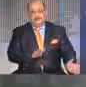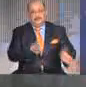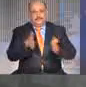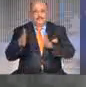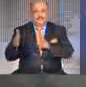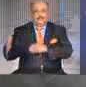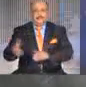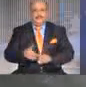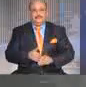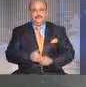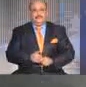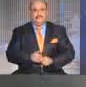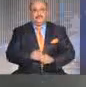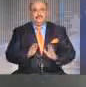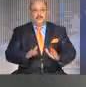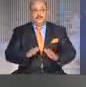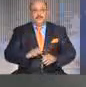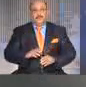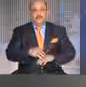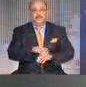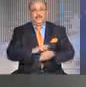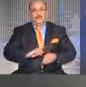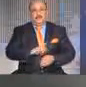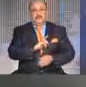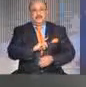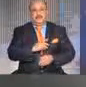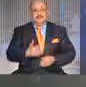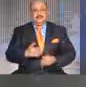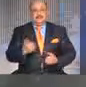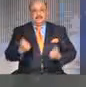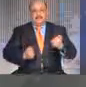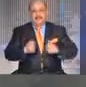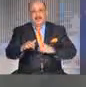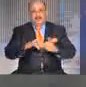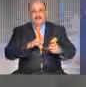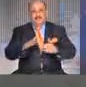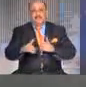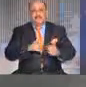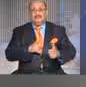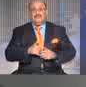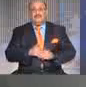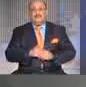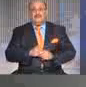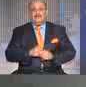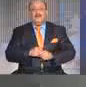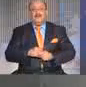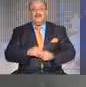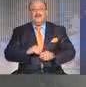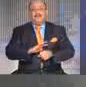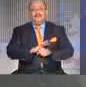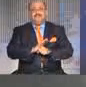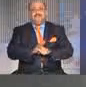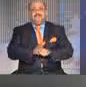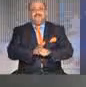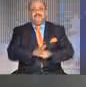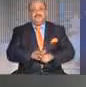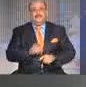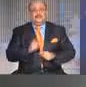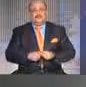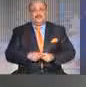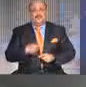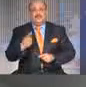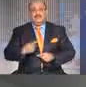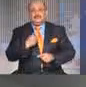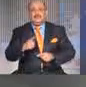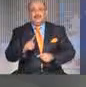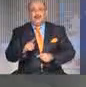تعرف ولاية مدنين أيضا حركية مرورية متزايدة، الشيء الذي ساهم في تزايد عدد حوادث المرور.